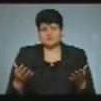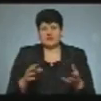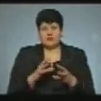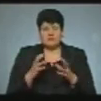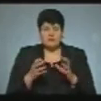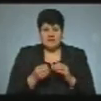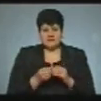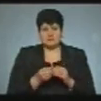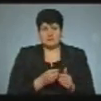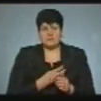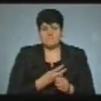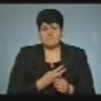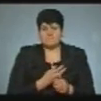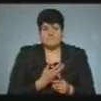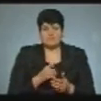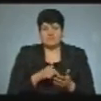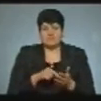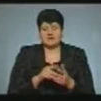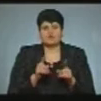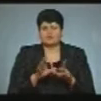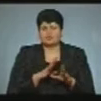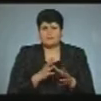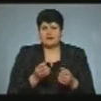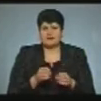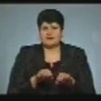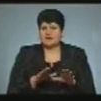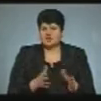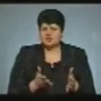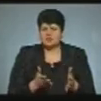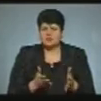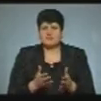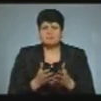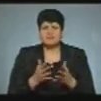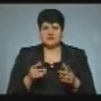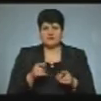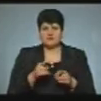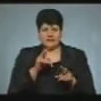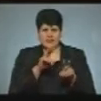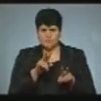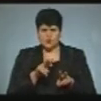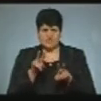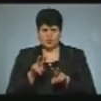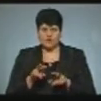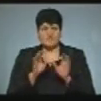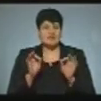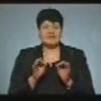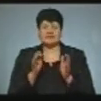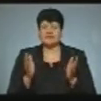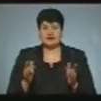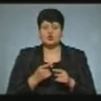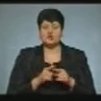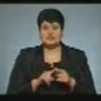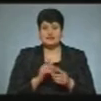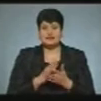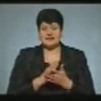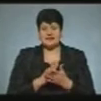принципі, мотивація міста, чому саме було прийнято таке рішення, більше того, ми, на жаль, не прослідковуємо ніде, що це є